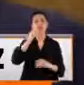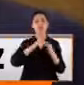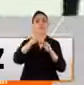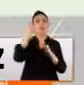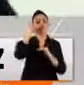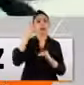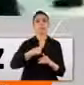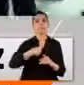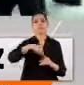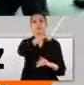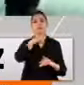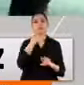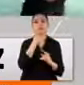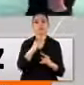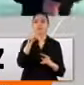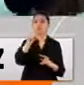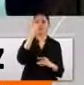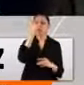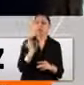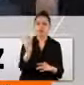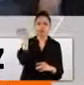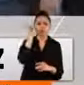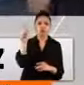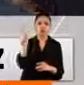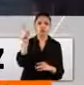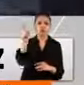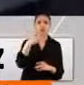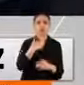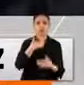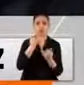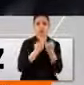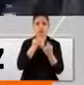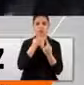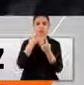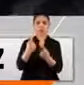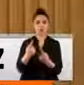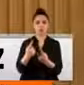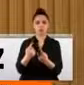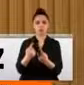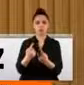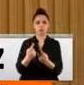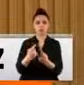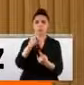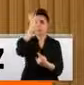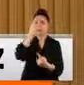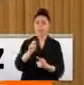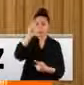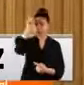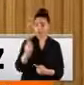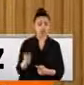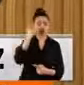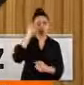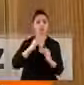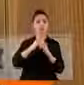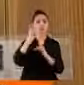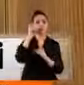olduğunu savundu. Bunları kimden duyuyorsunuz? Bu kardeşinizden duyuyorsunuz. Bu kardeşinizden. Kim gerçek milliyetçi?